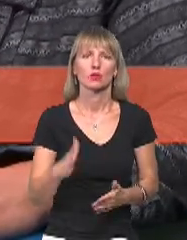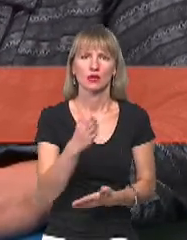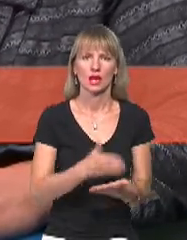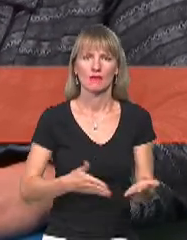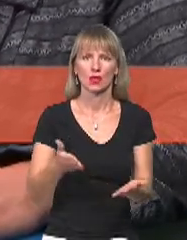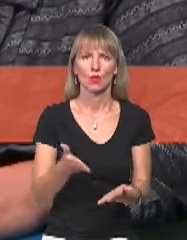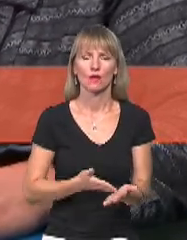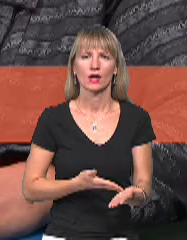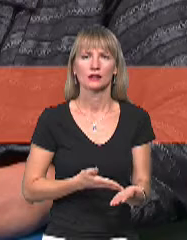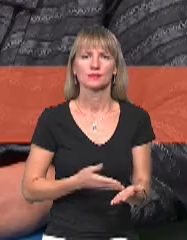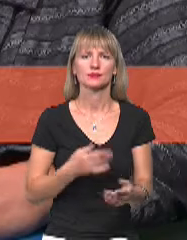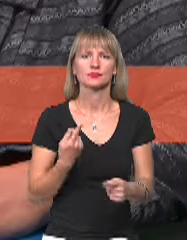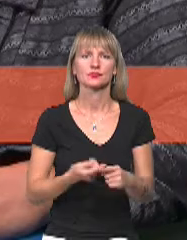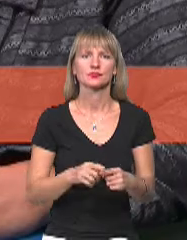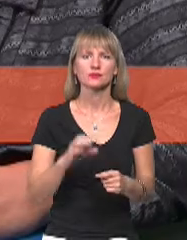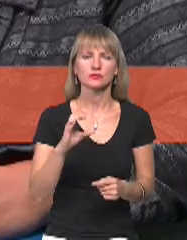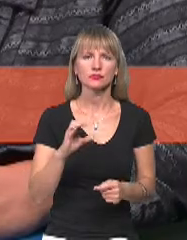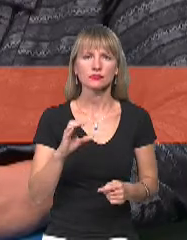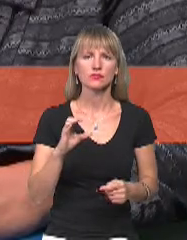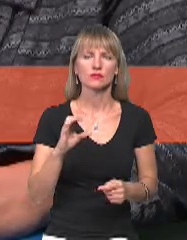ліквідували. А